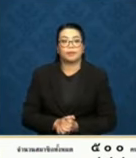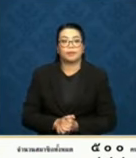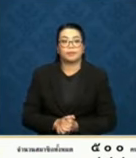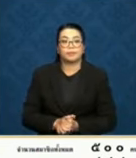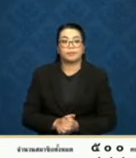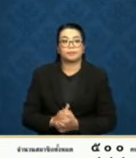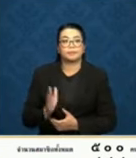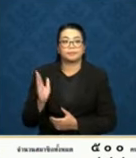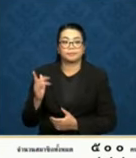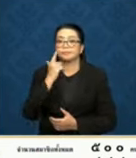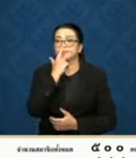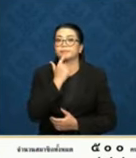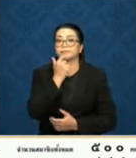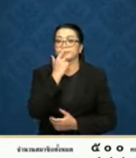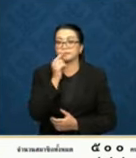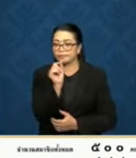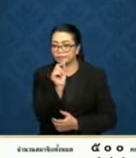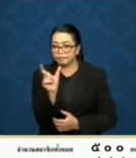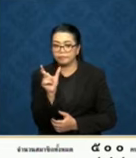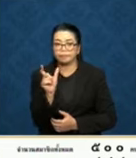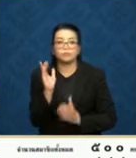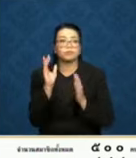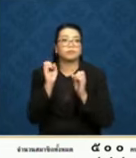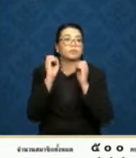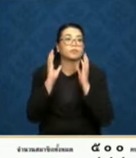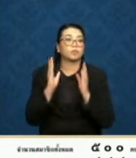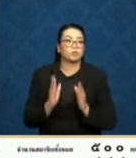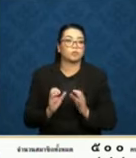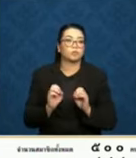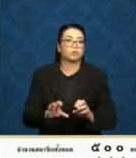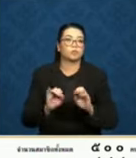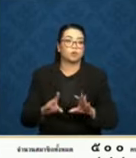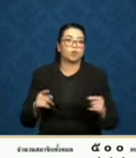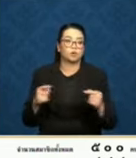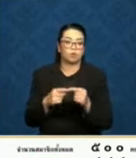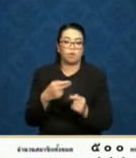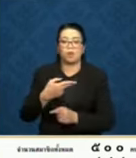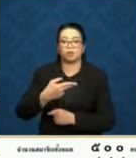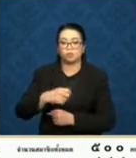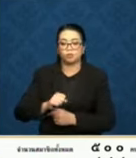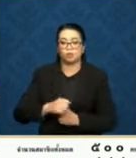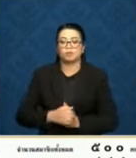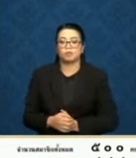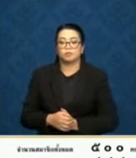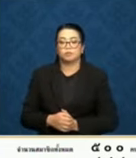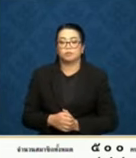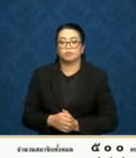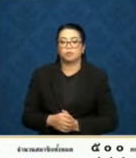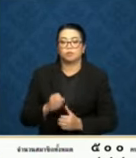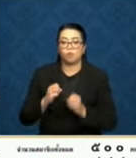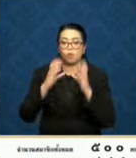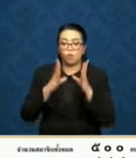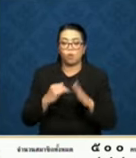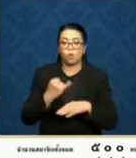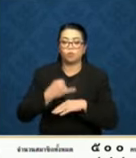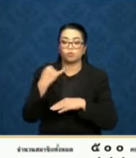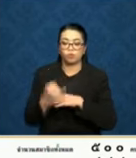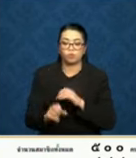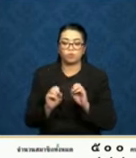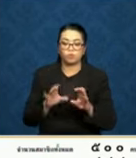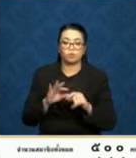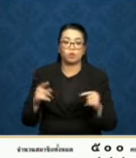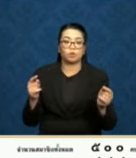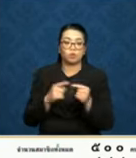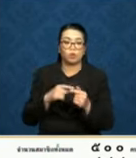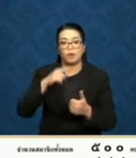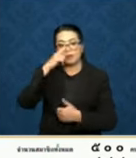อสีแดงๆที่ท่ประทานเห็ดนั้คอจำนวนครูที่สอนที่ตรงกับหากสุด สาขาวิชาคับด้านบนภาษา